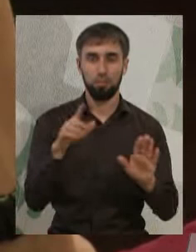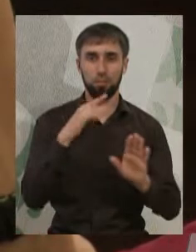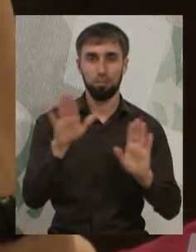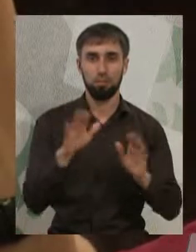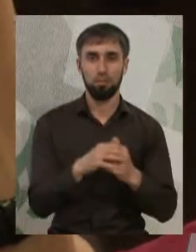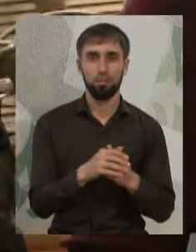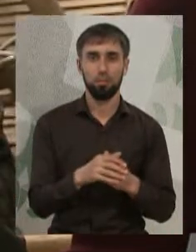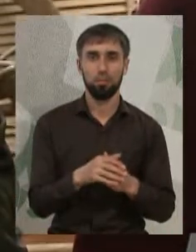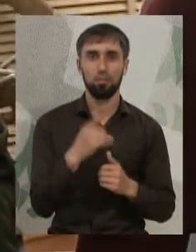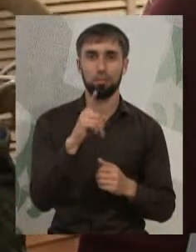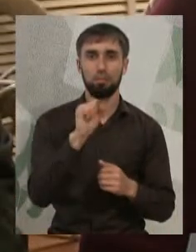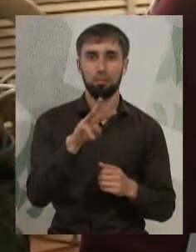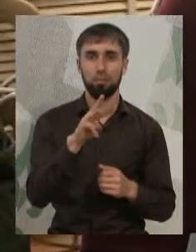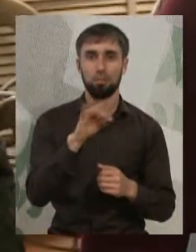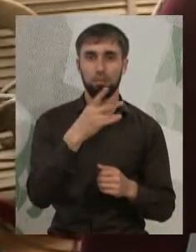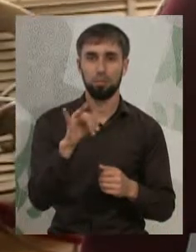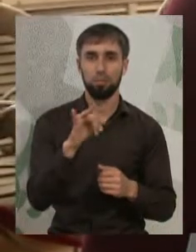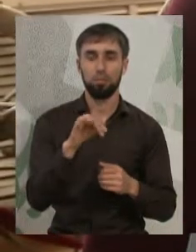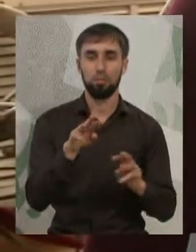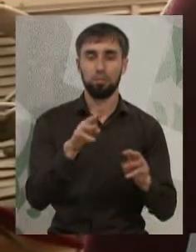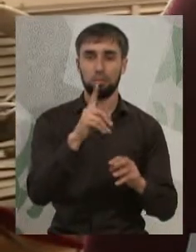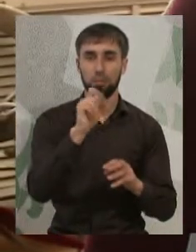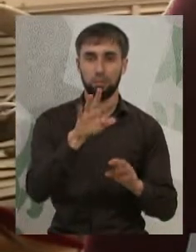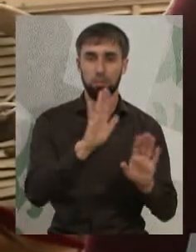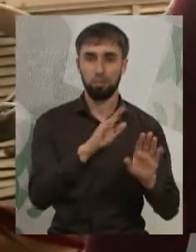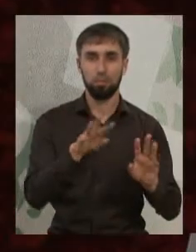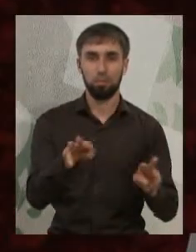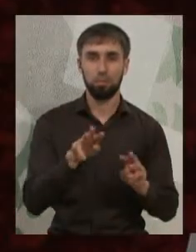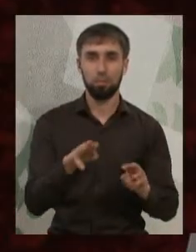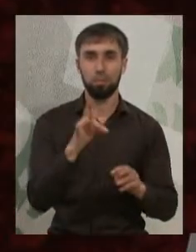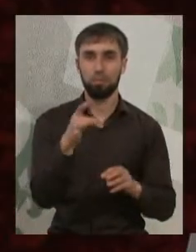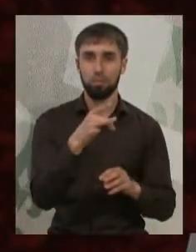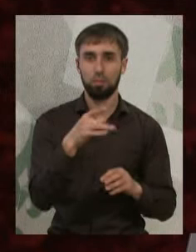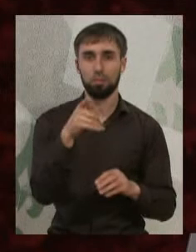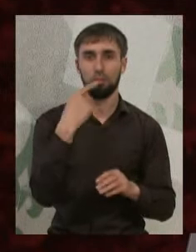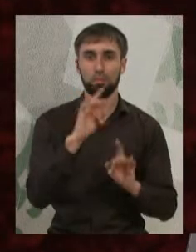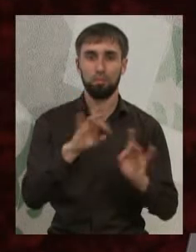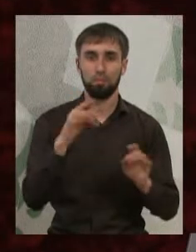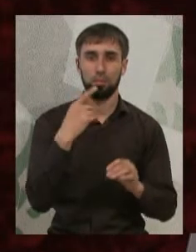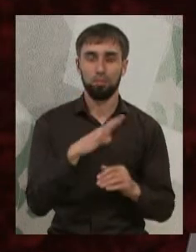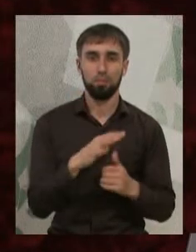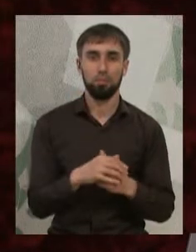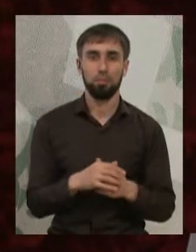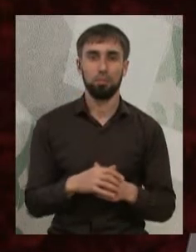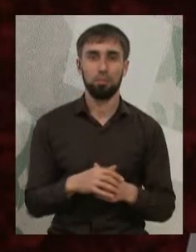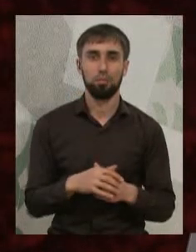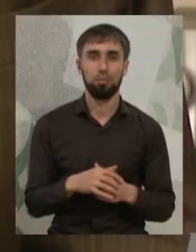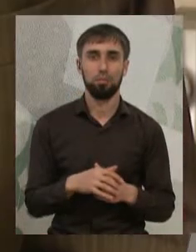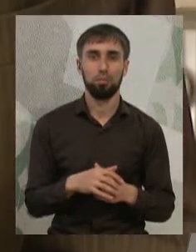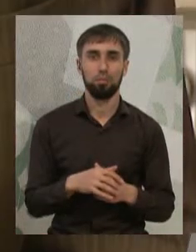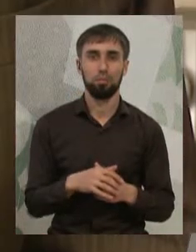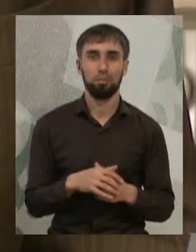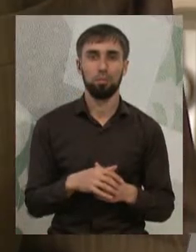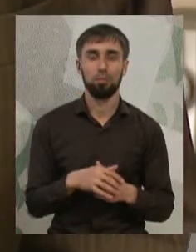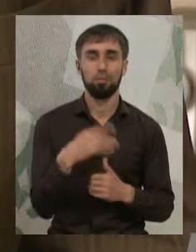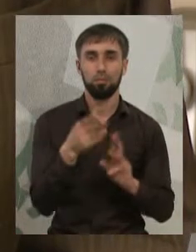отмечает замминистра культуры региона Айна Ильясова. Детально изучив и узнав о каждом предмете выставки, она выразила благодарность ее автору. Это